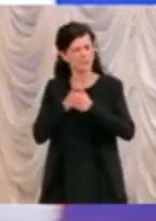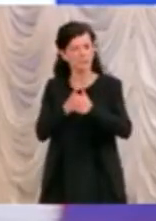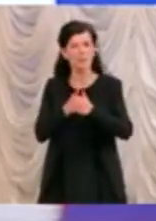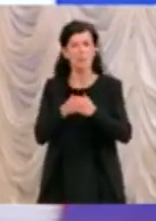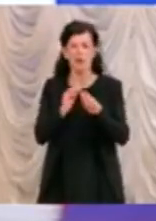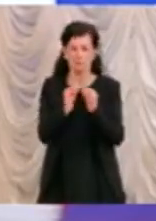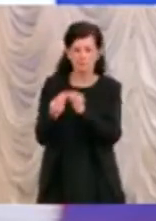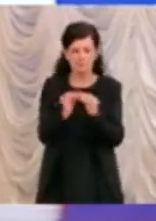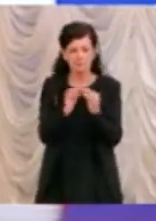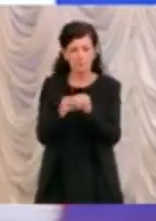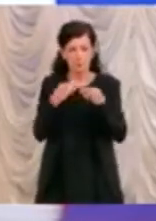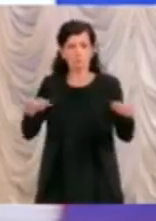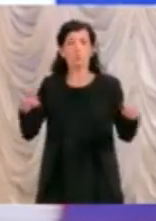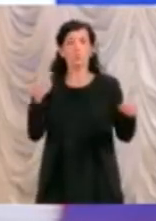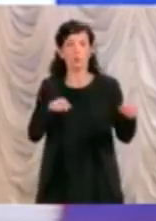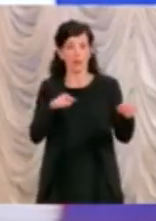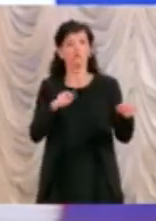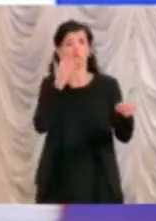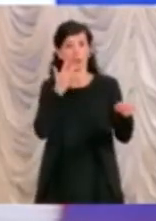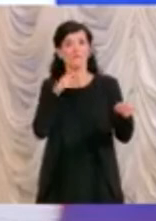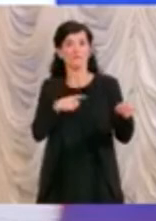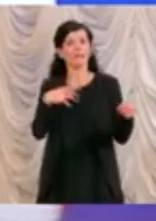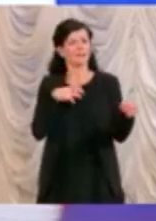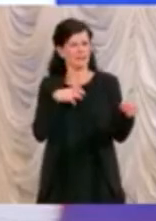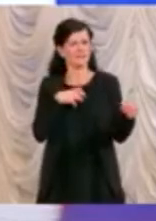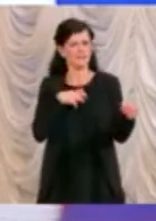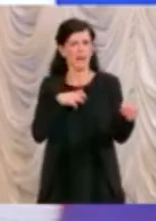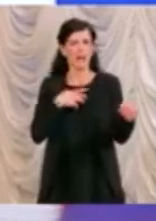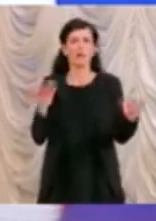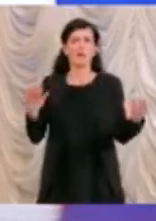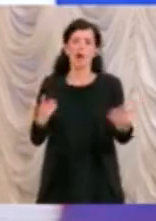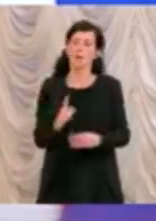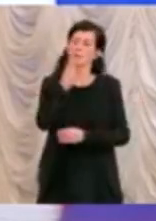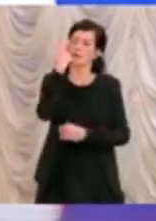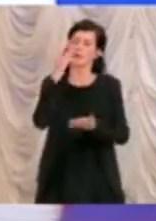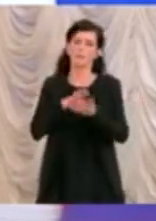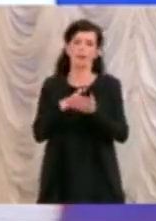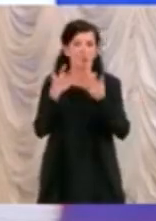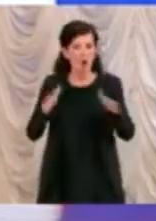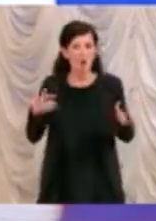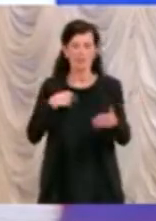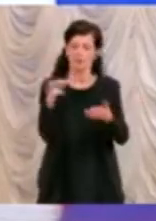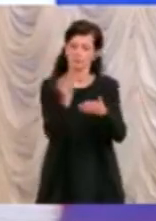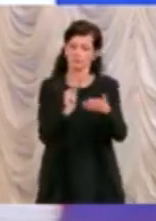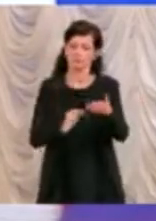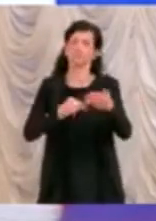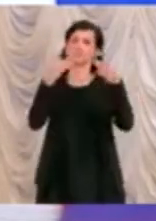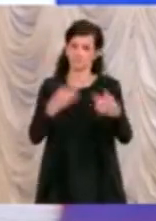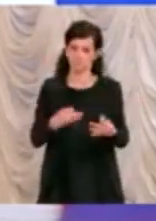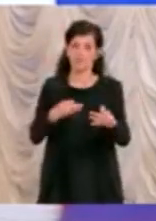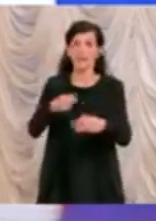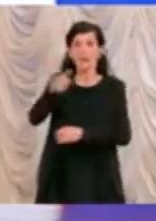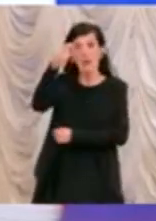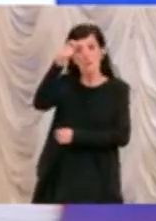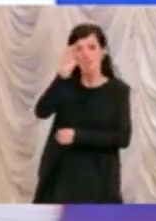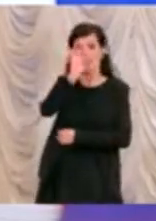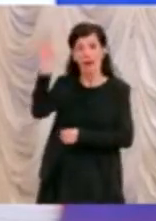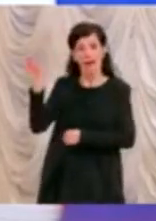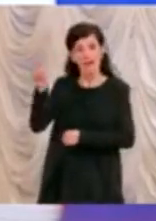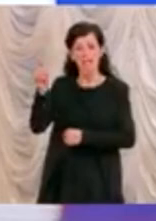ma per la prima volta l'abbiamo messo nero su bianco e anche gli altri paesi hanno dovuto convenire